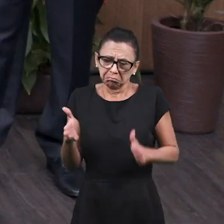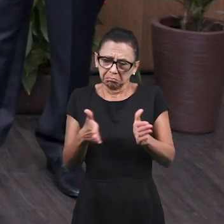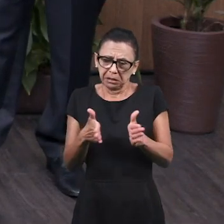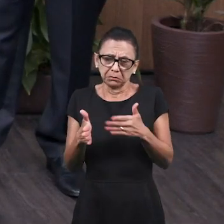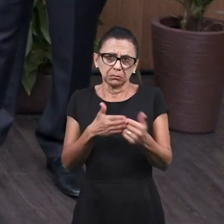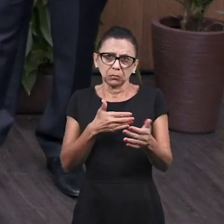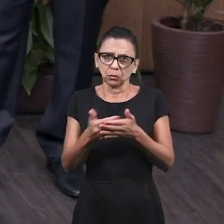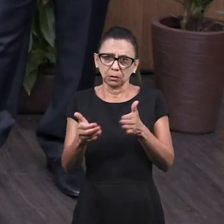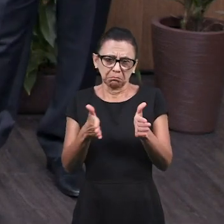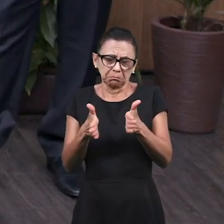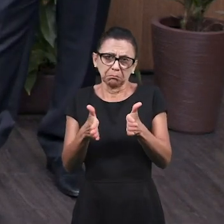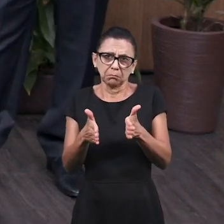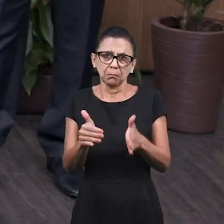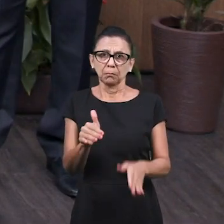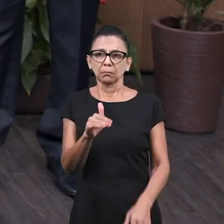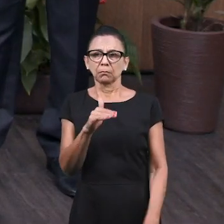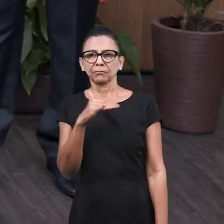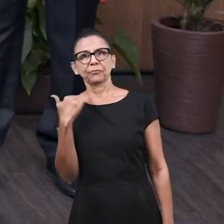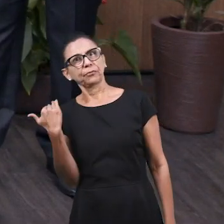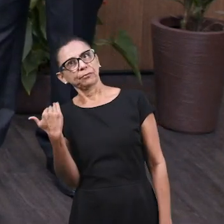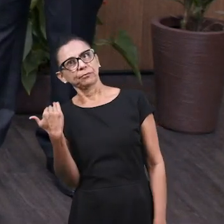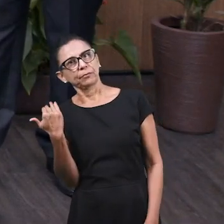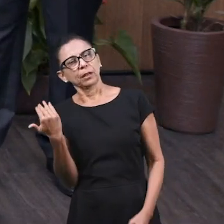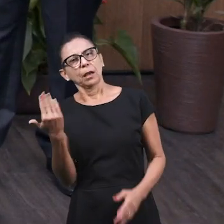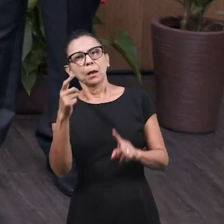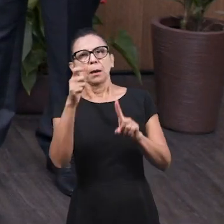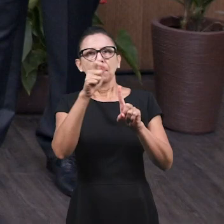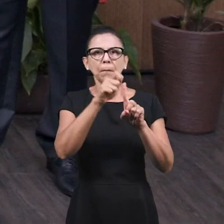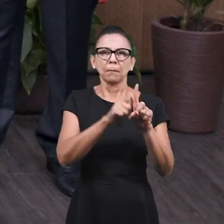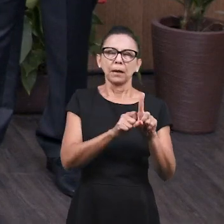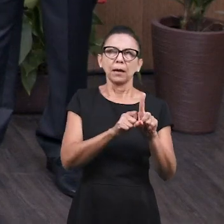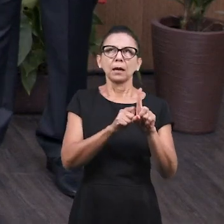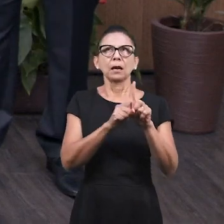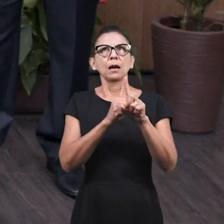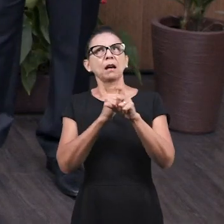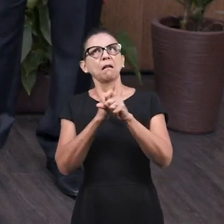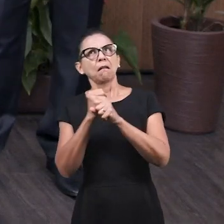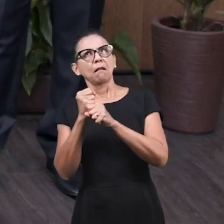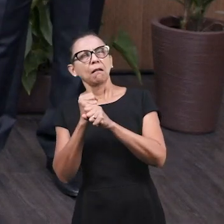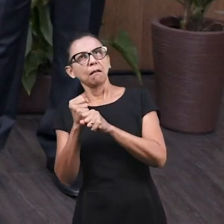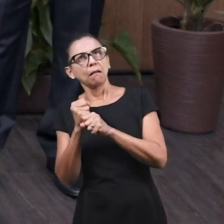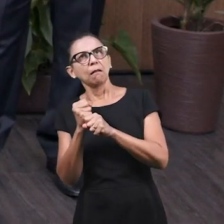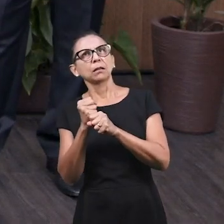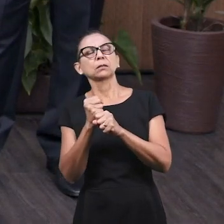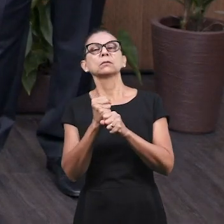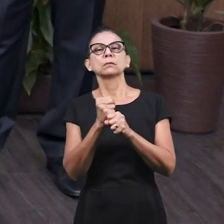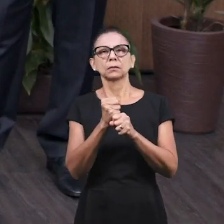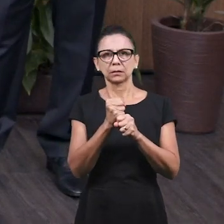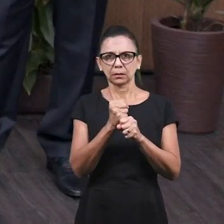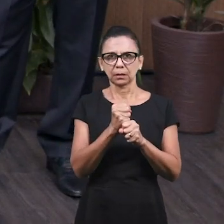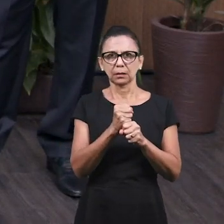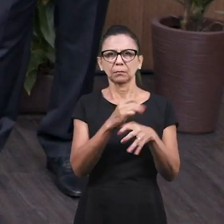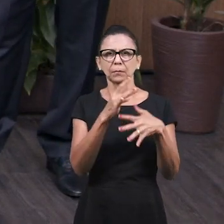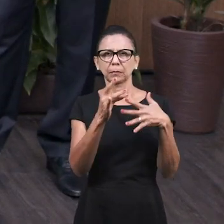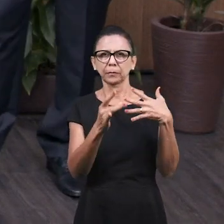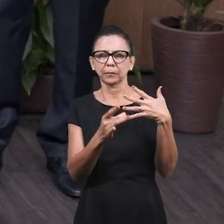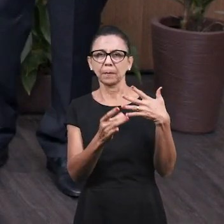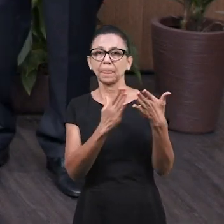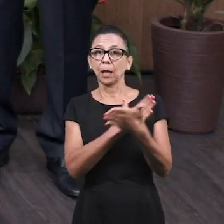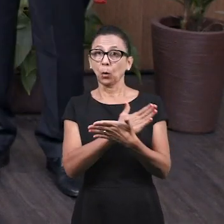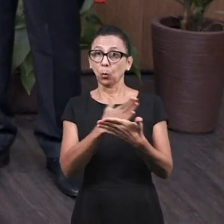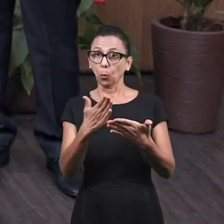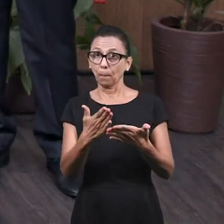Это земная жизнь, имеющая начало, конец. Родился в таком-то году, в